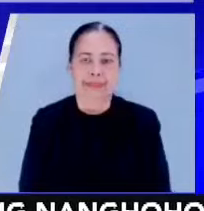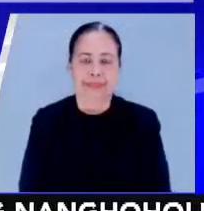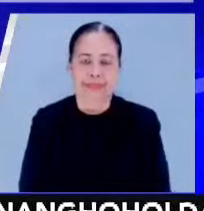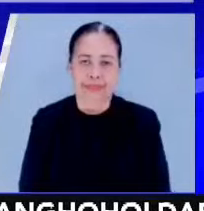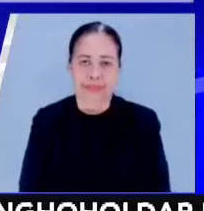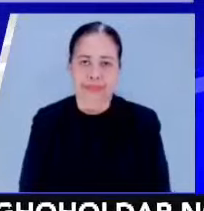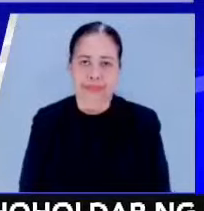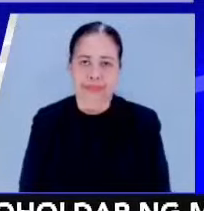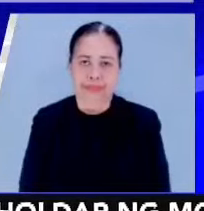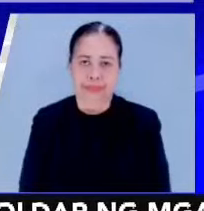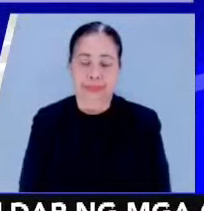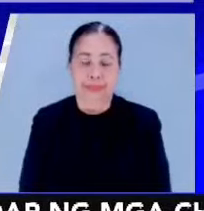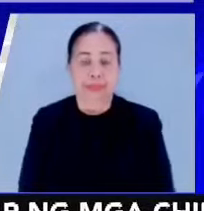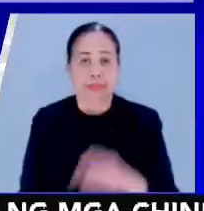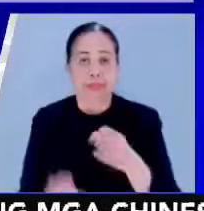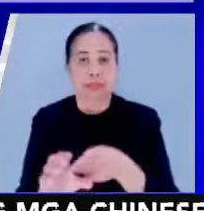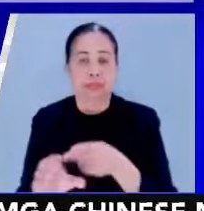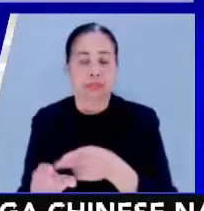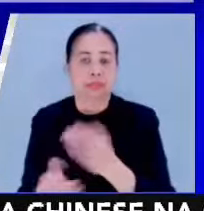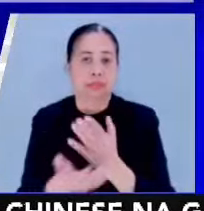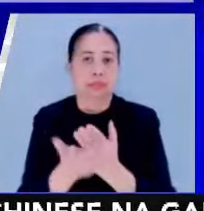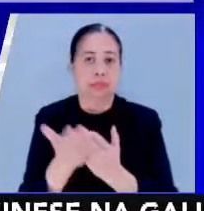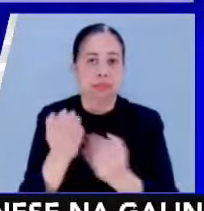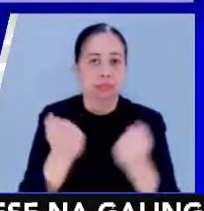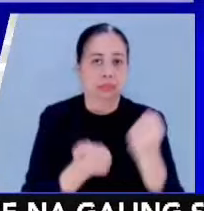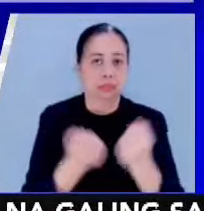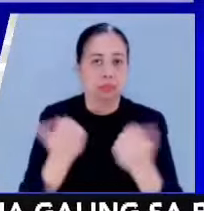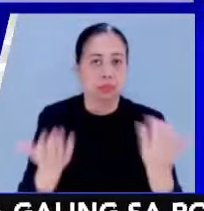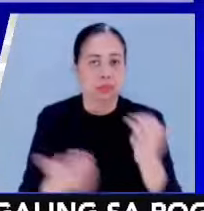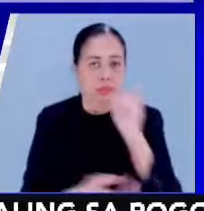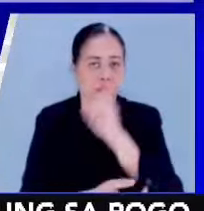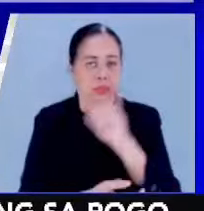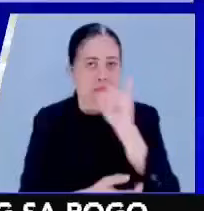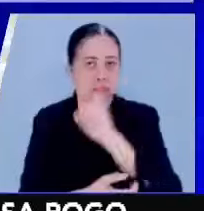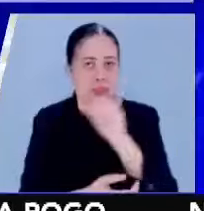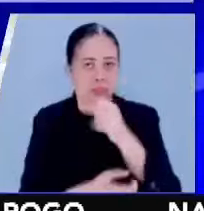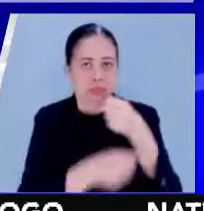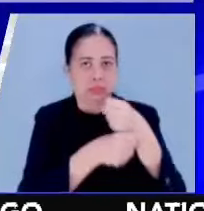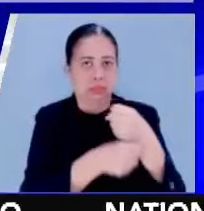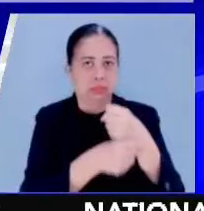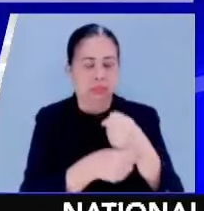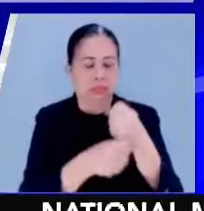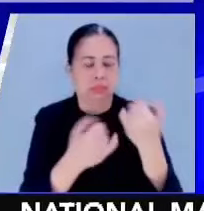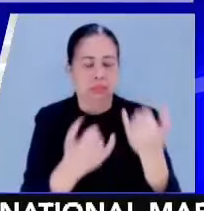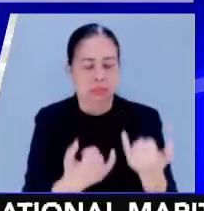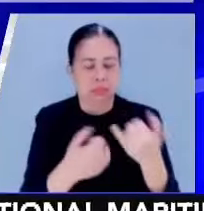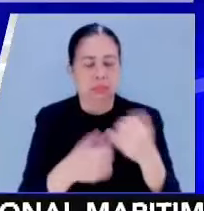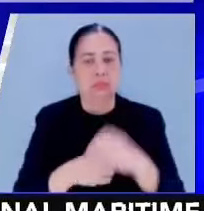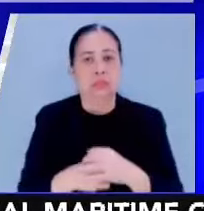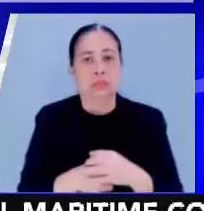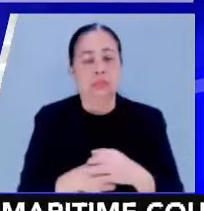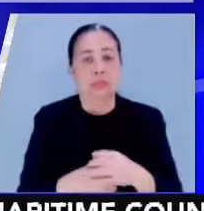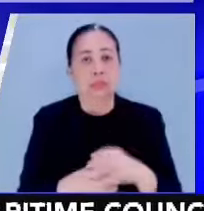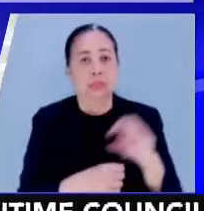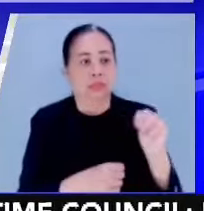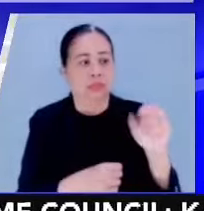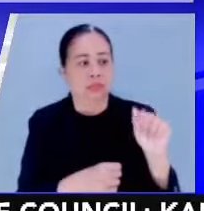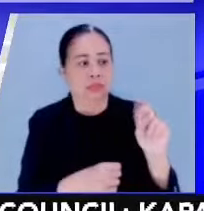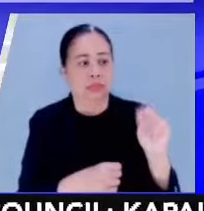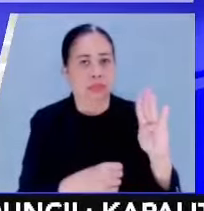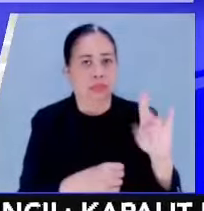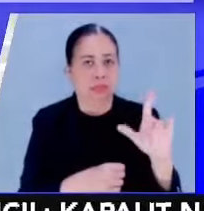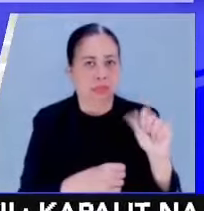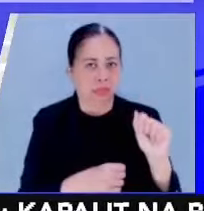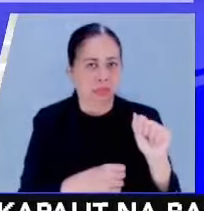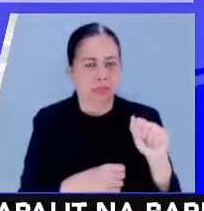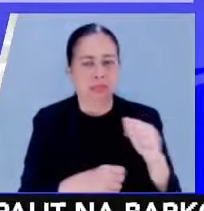Pakikilaho kay Ilang tsuper sa Iloilo City sa 1 tigil-pasada ngayong araw ng PISTON at Manibela kontra Public Transport Modernization